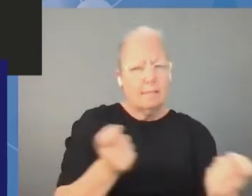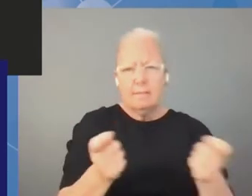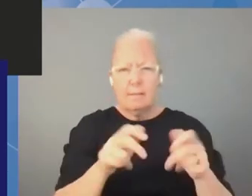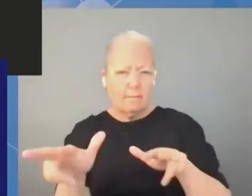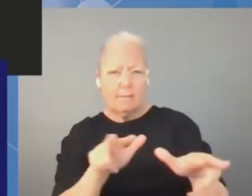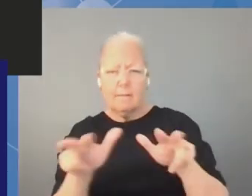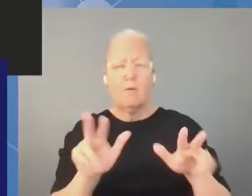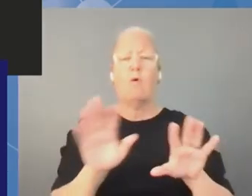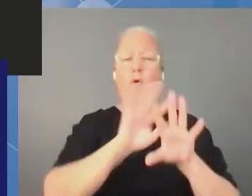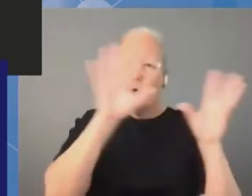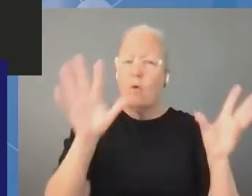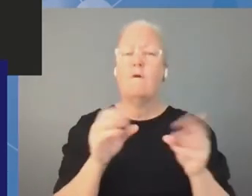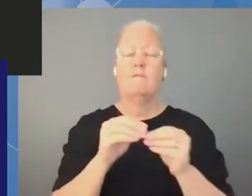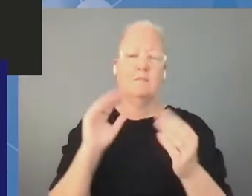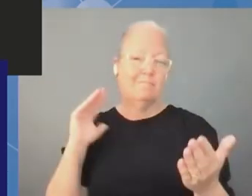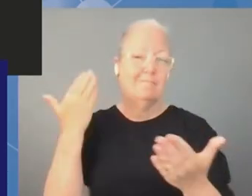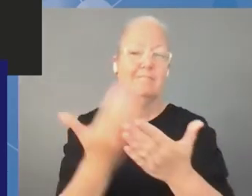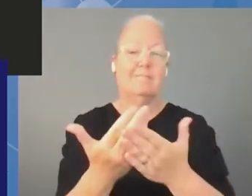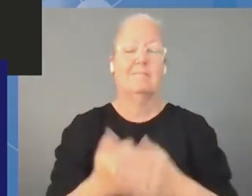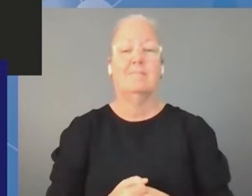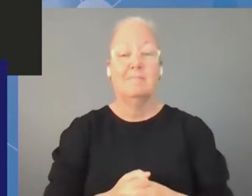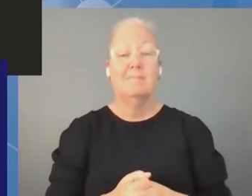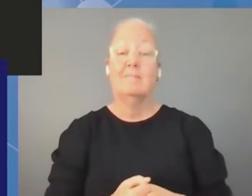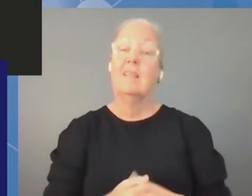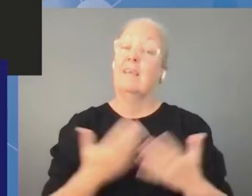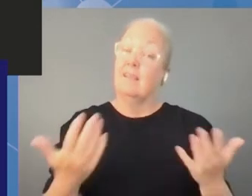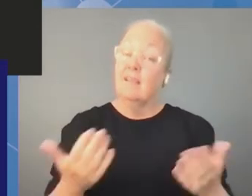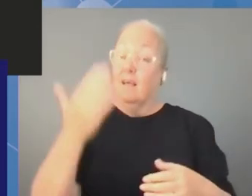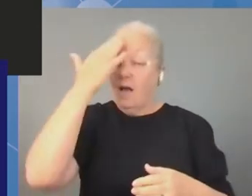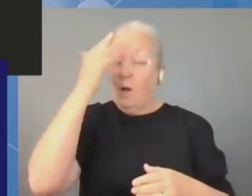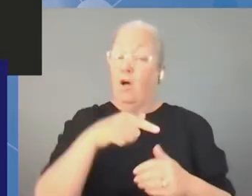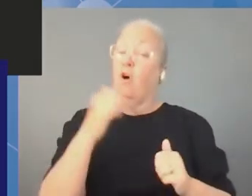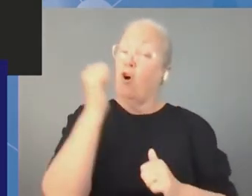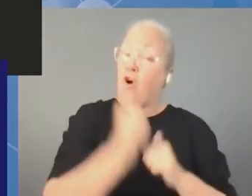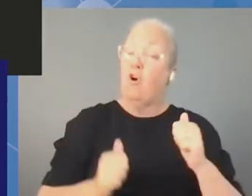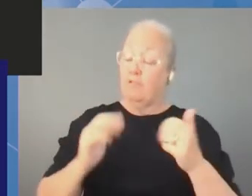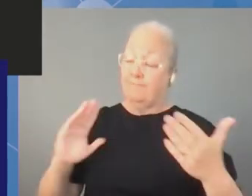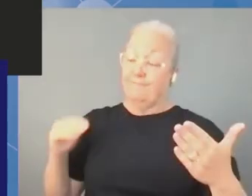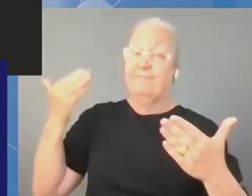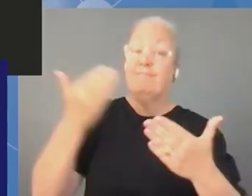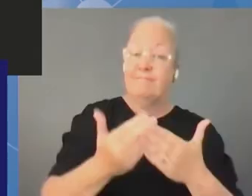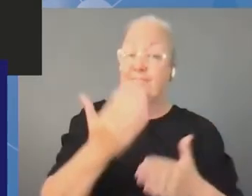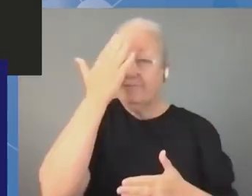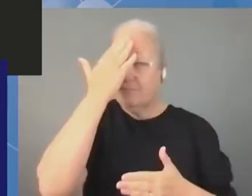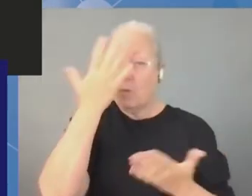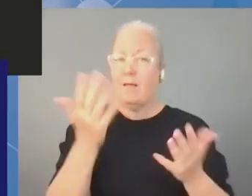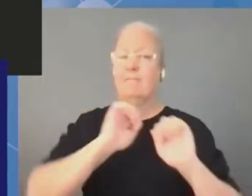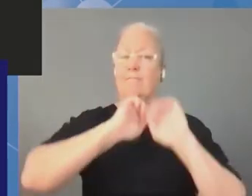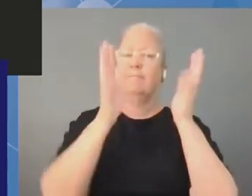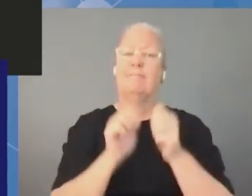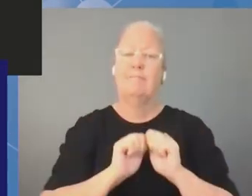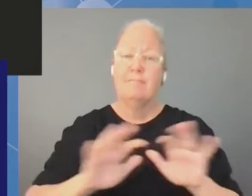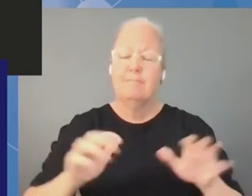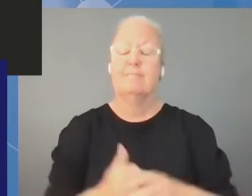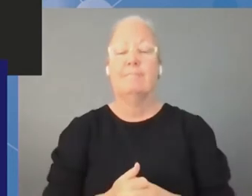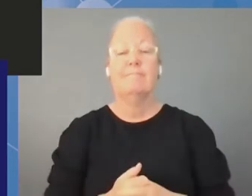够正常的进行，包括我们的整个峰会的计划，都现在都